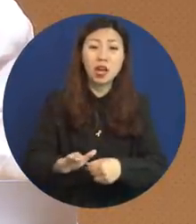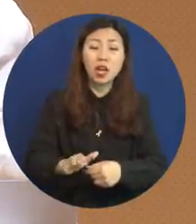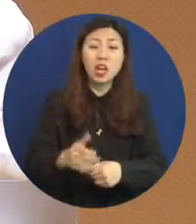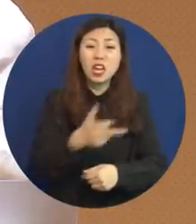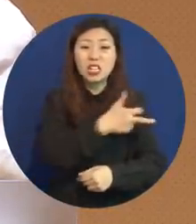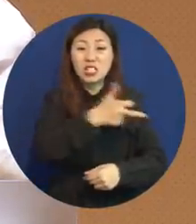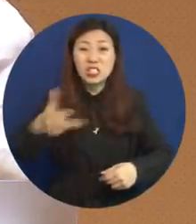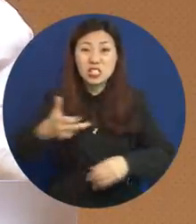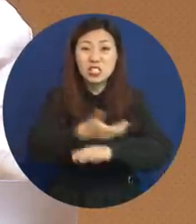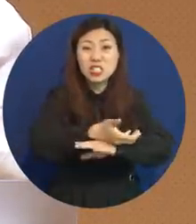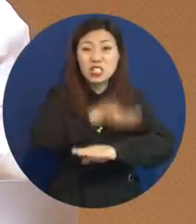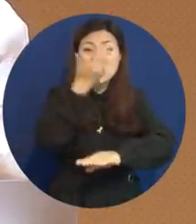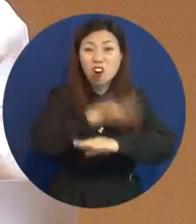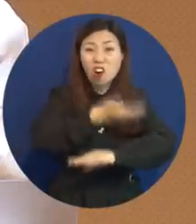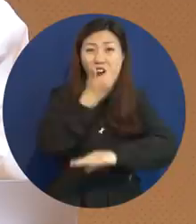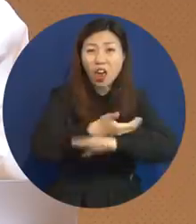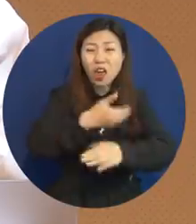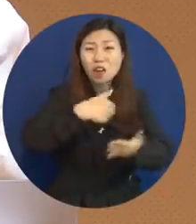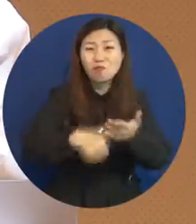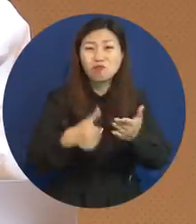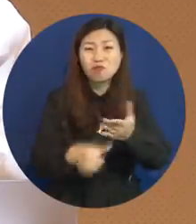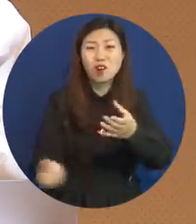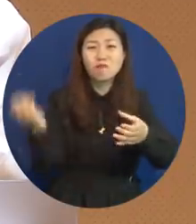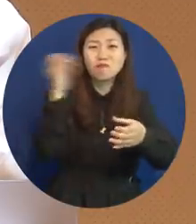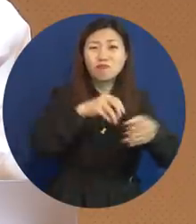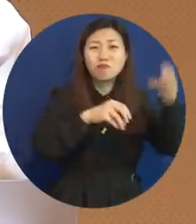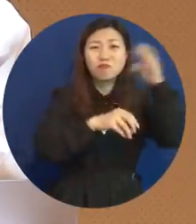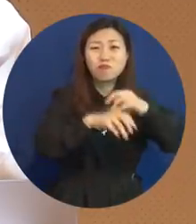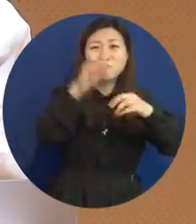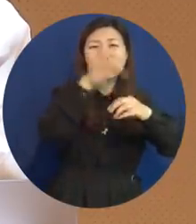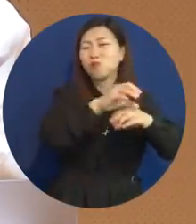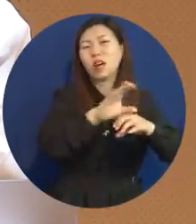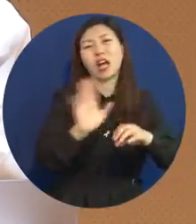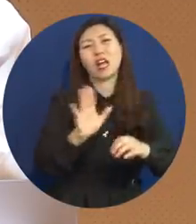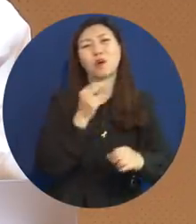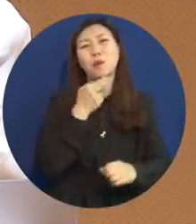물량이 굉장히 부족해요.